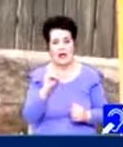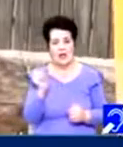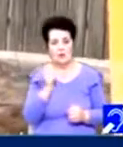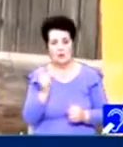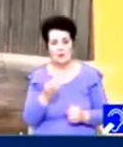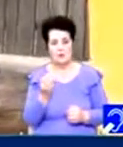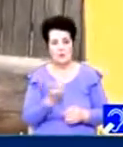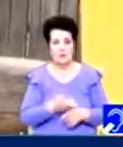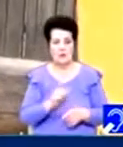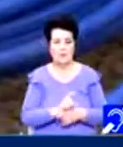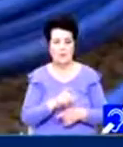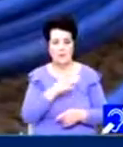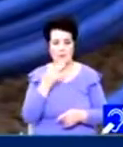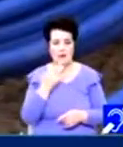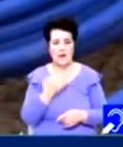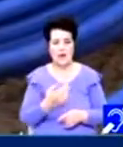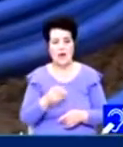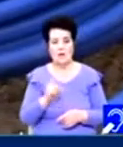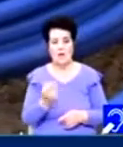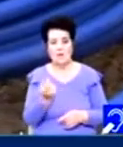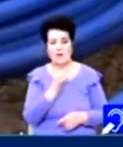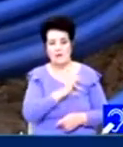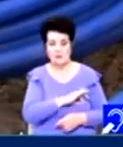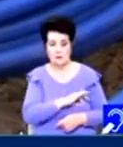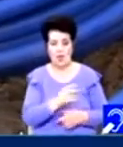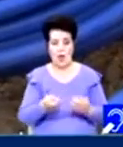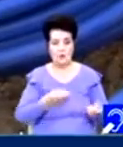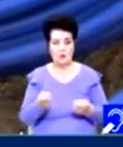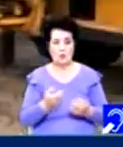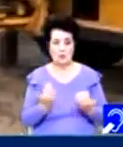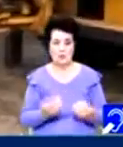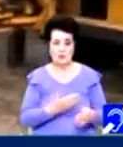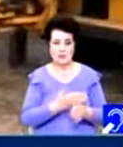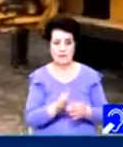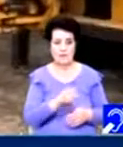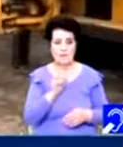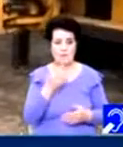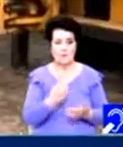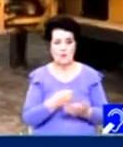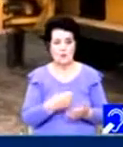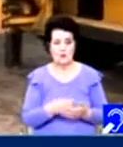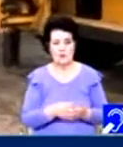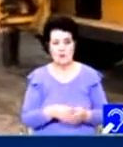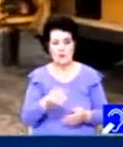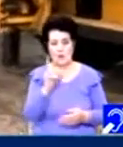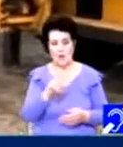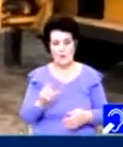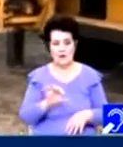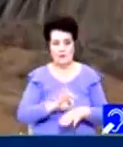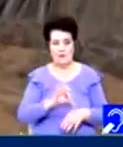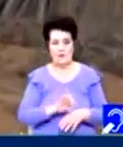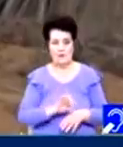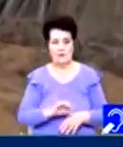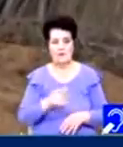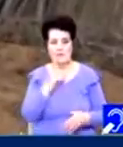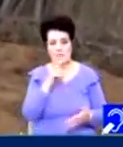este prea mare pentru unii localnici cu venituri mici. Autoritățile locale au achitat din buget pentru oamenii grav bolnavi, iar pentru ca apa să ajungă